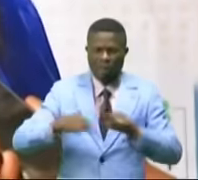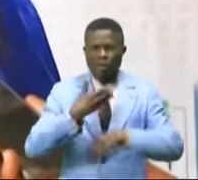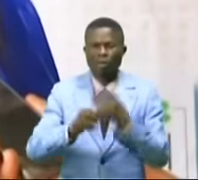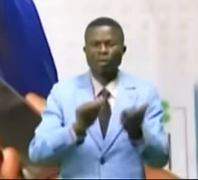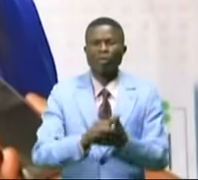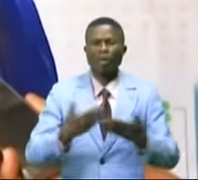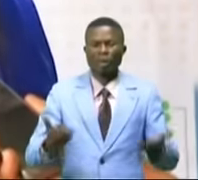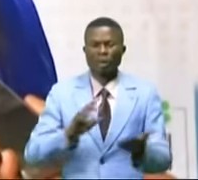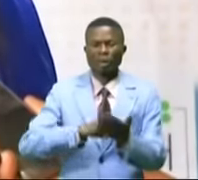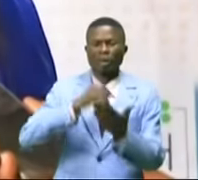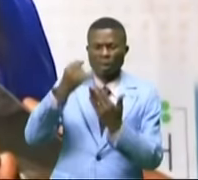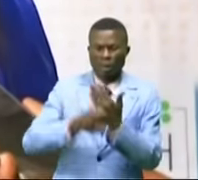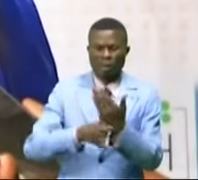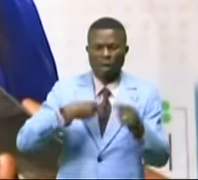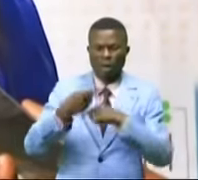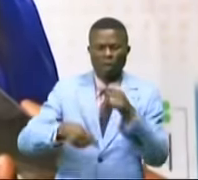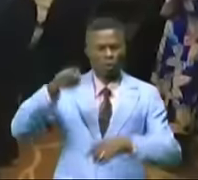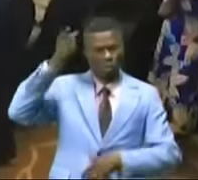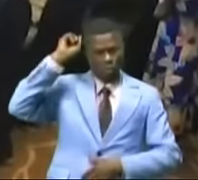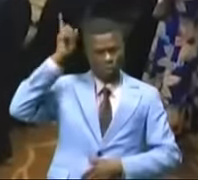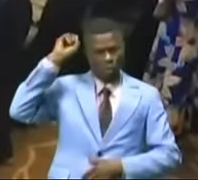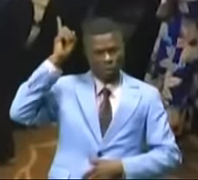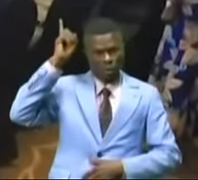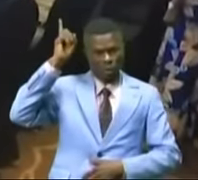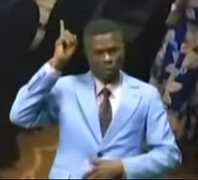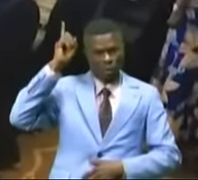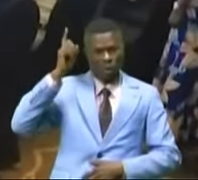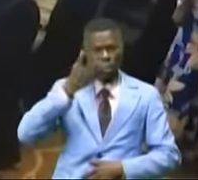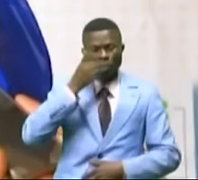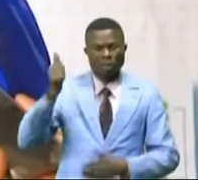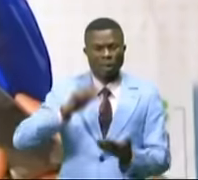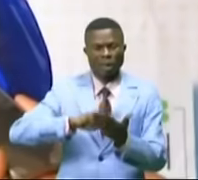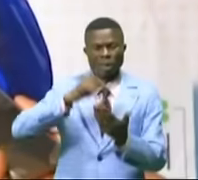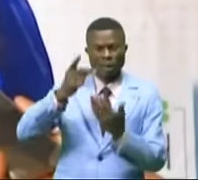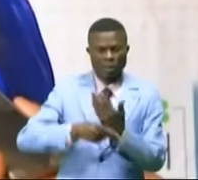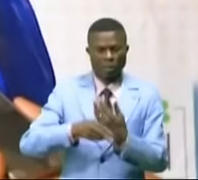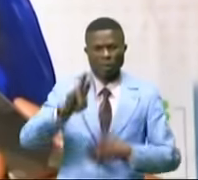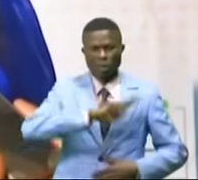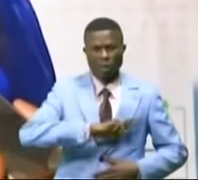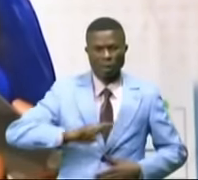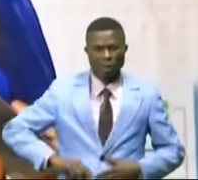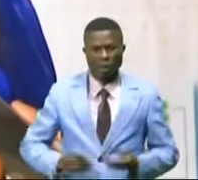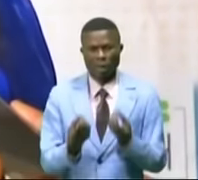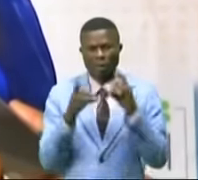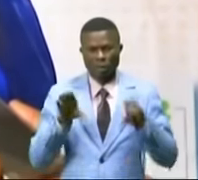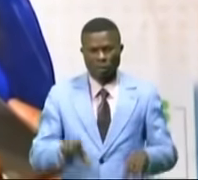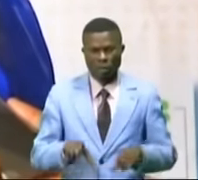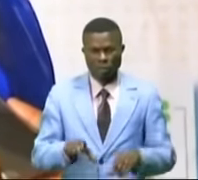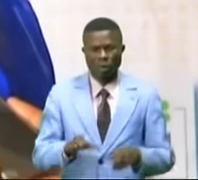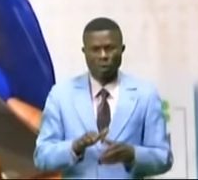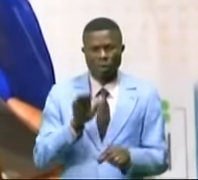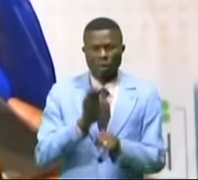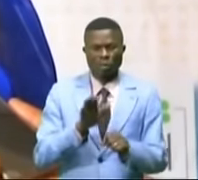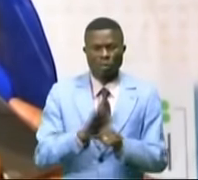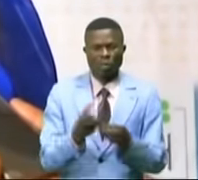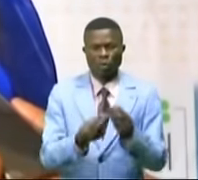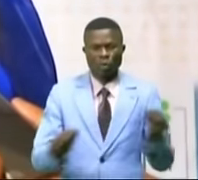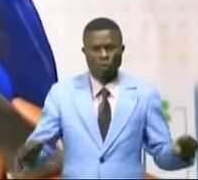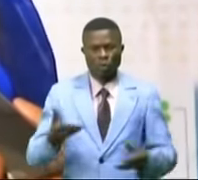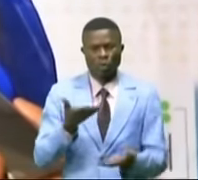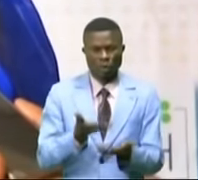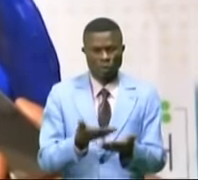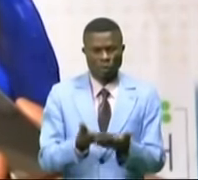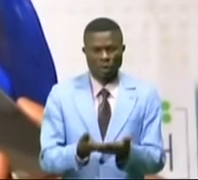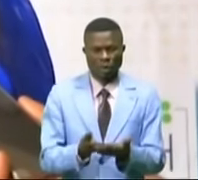Ce programme existe depuis longtemps, c'est un des meilleurs programmes de la RDC. Et donc il y a des très belles choses,